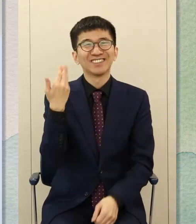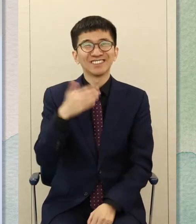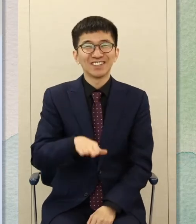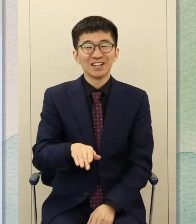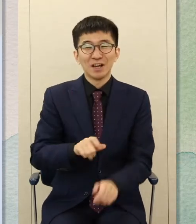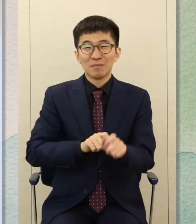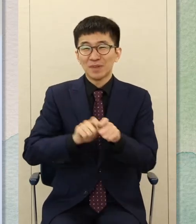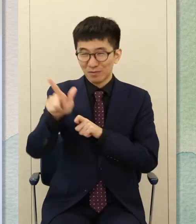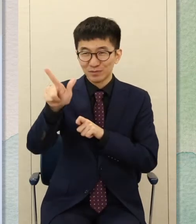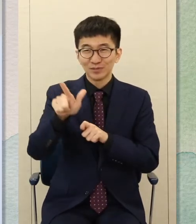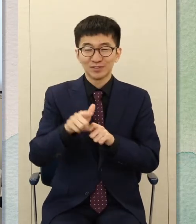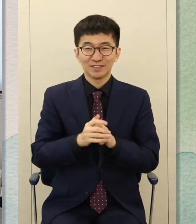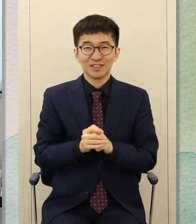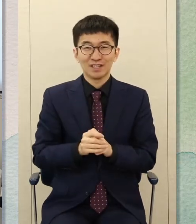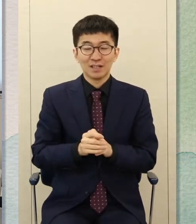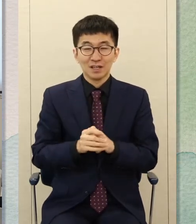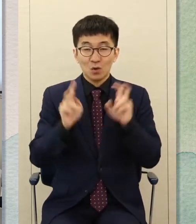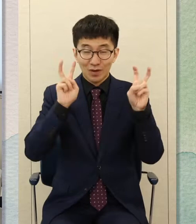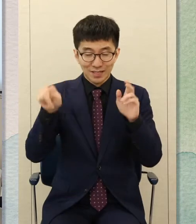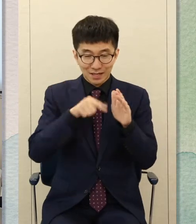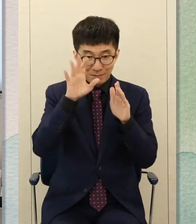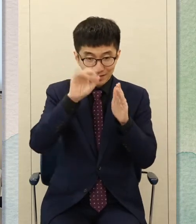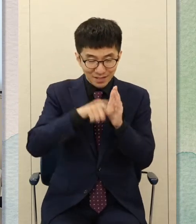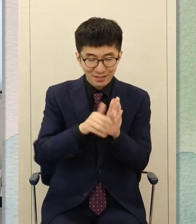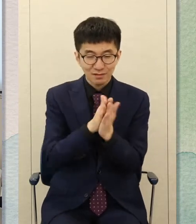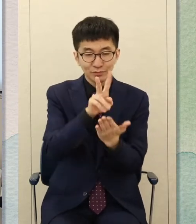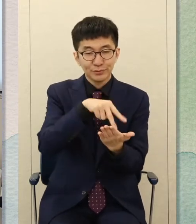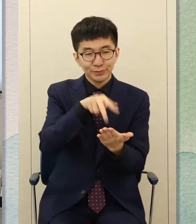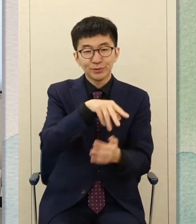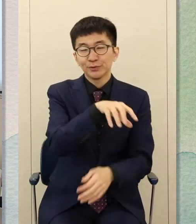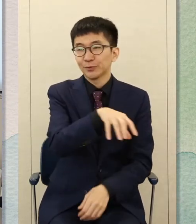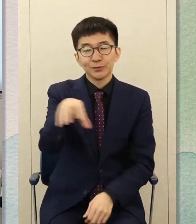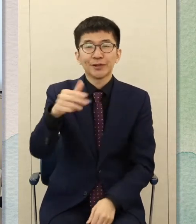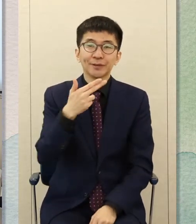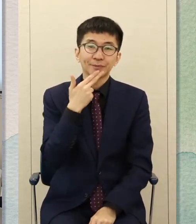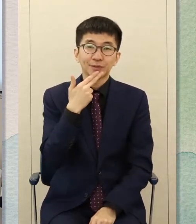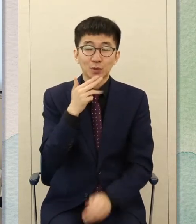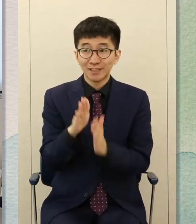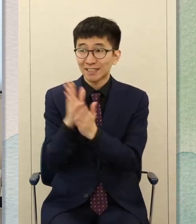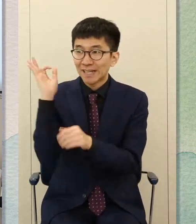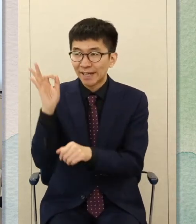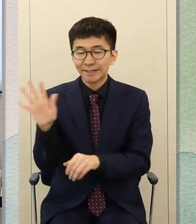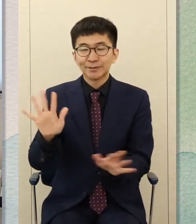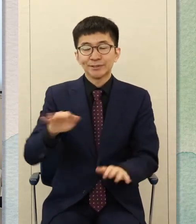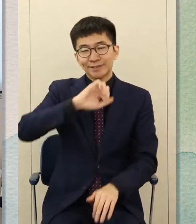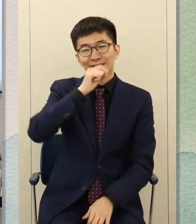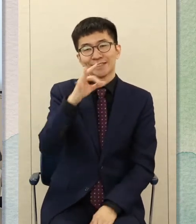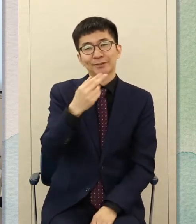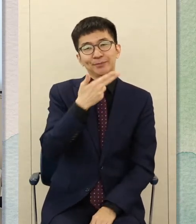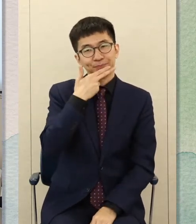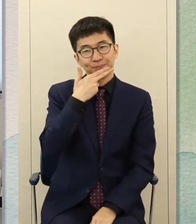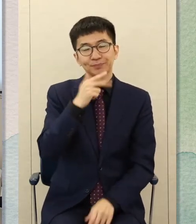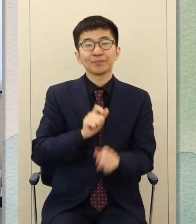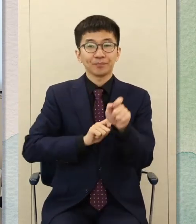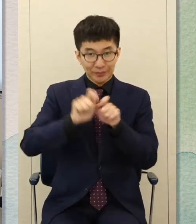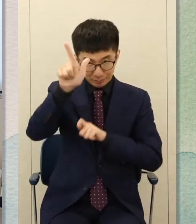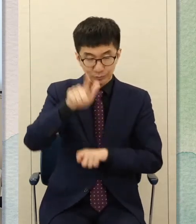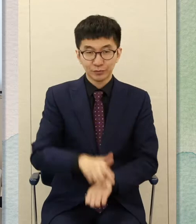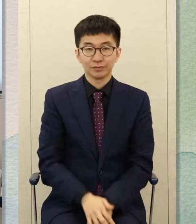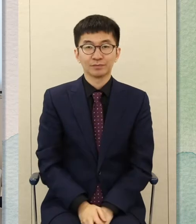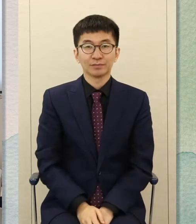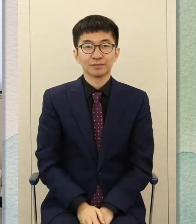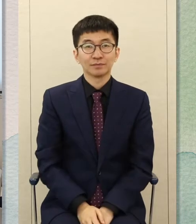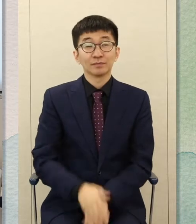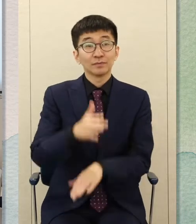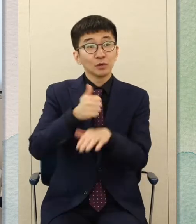도서관이 없어요. 예. 그리고 그 자료 구입비 유지하는 게 굉장히 어려운 일이에요. 그래서